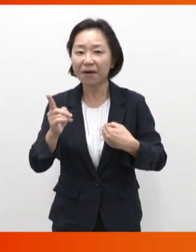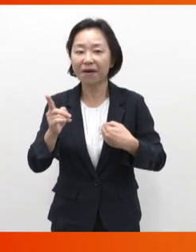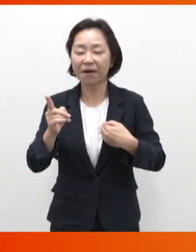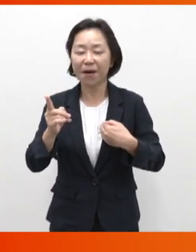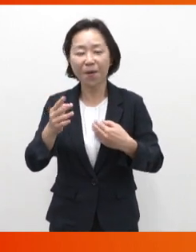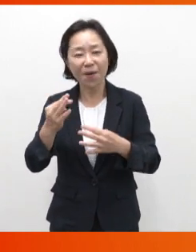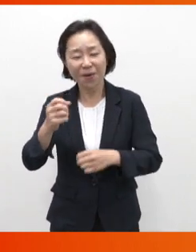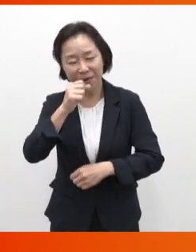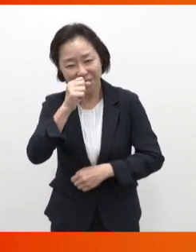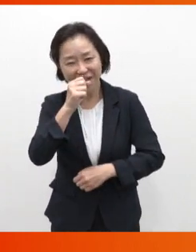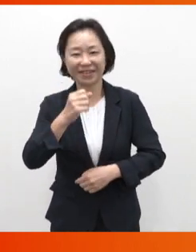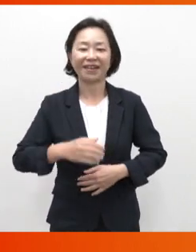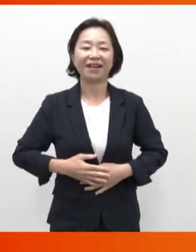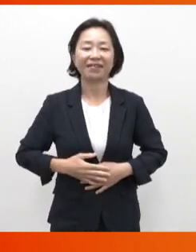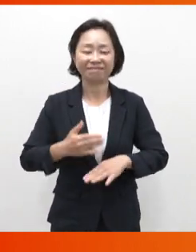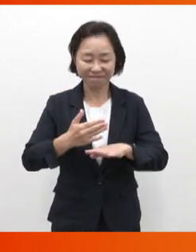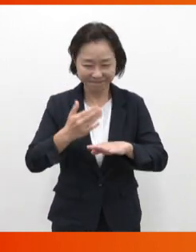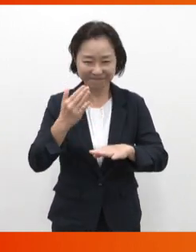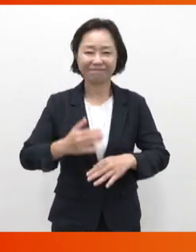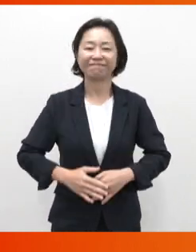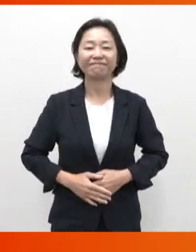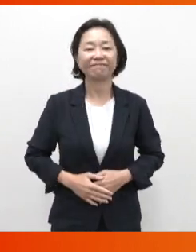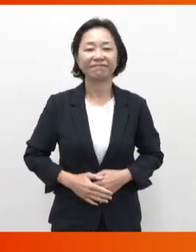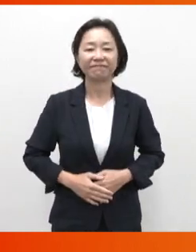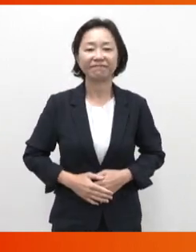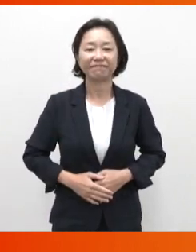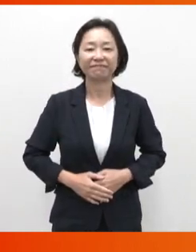はいありがとうございます